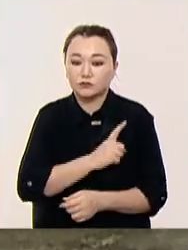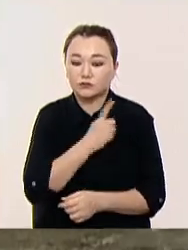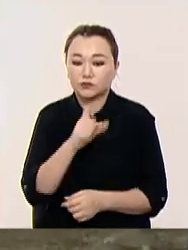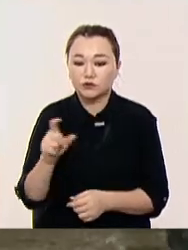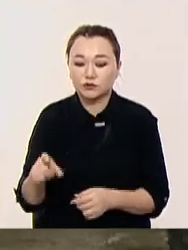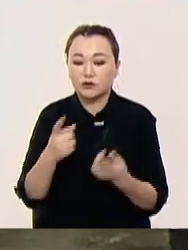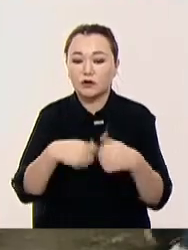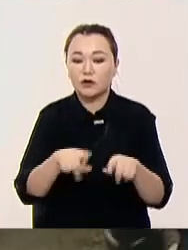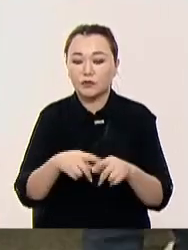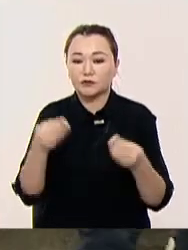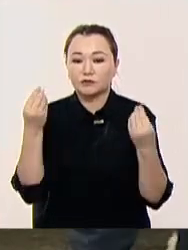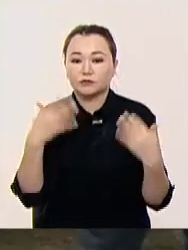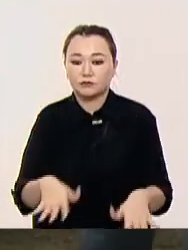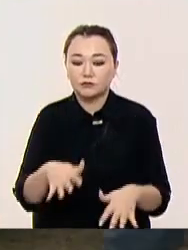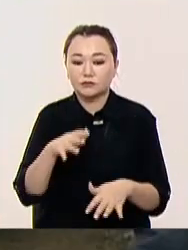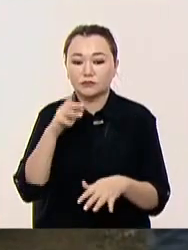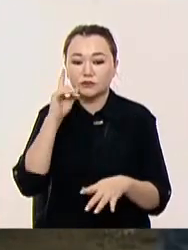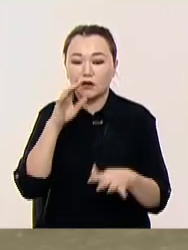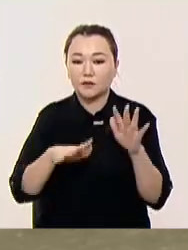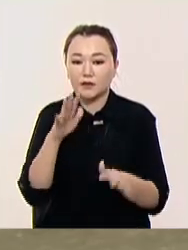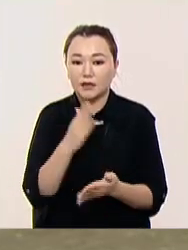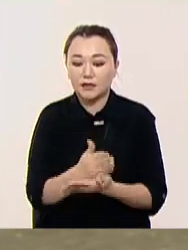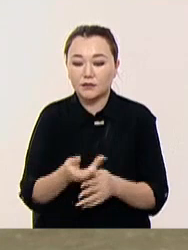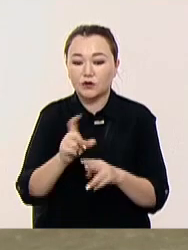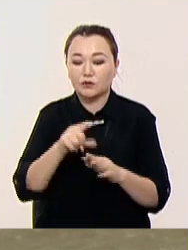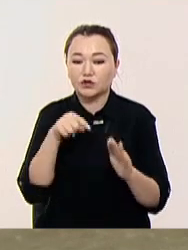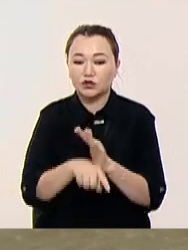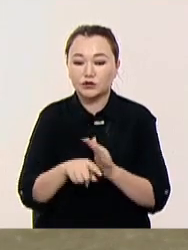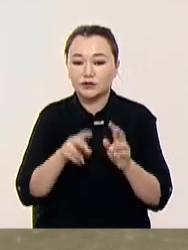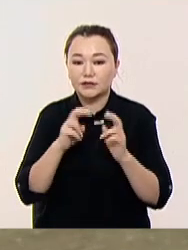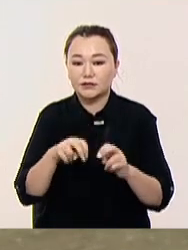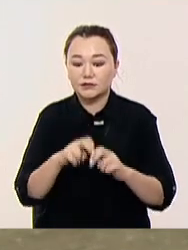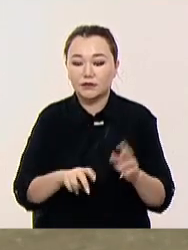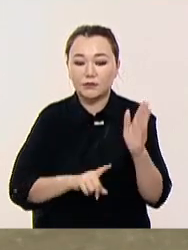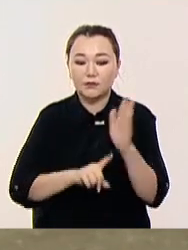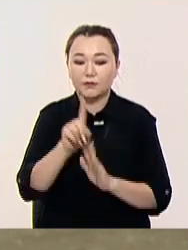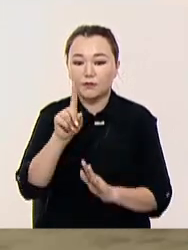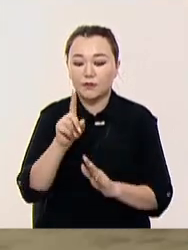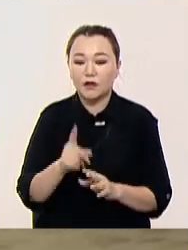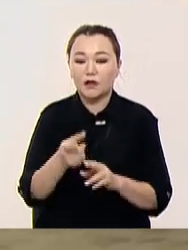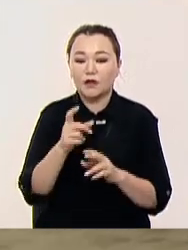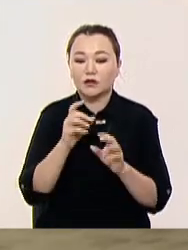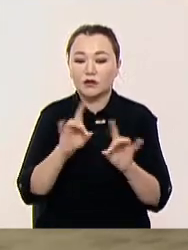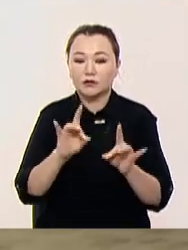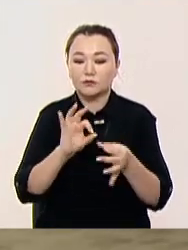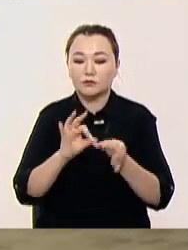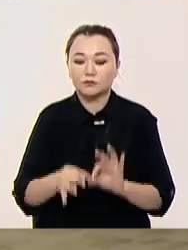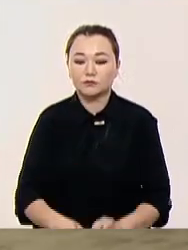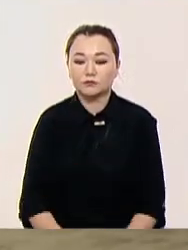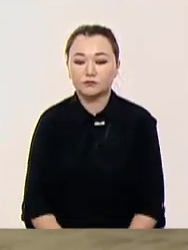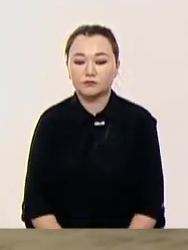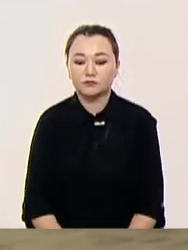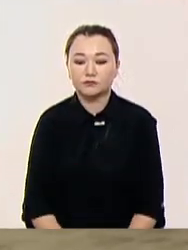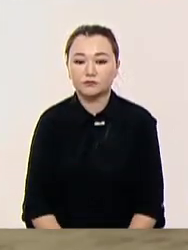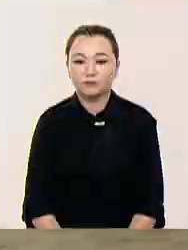азаматтар компанияны шығынға батырды деп күдіктенеді. Сондықтан ішкі тексерісті бастаған екен. Тараптарды әріптесім Асыл Махметов тыңдап